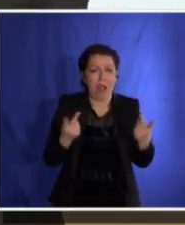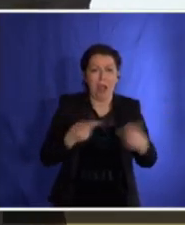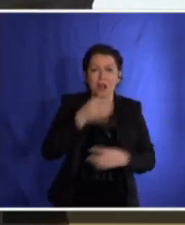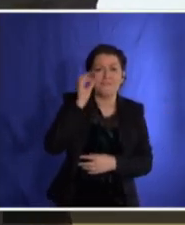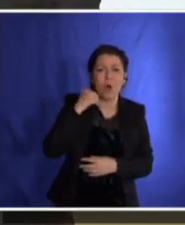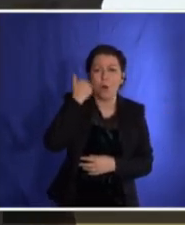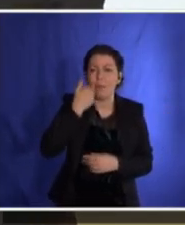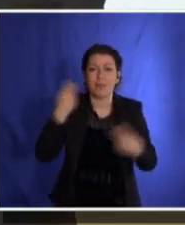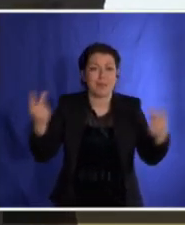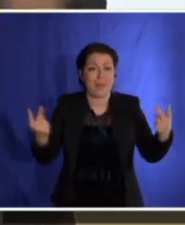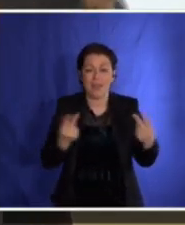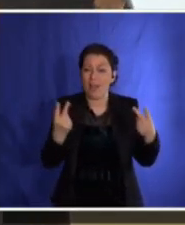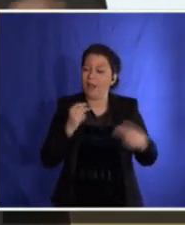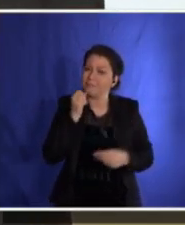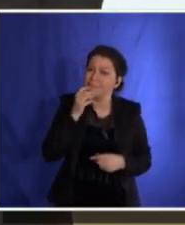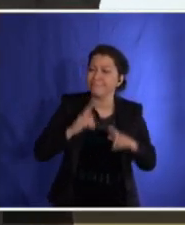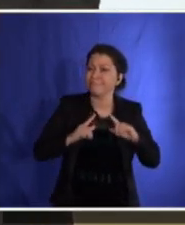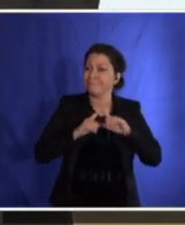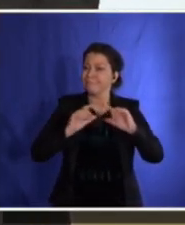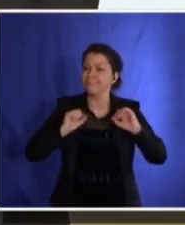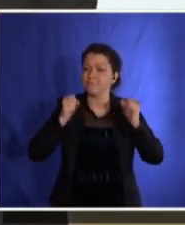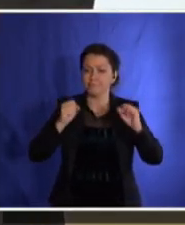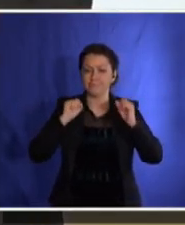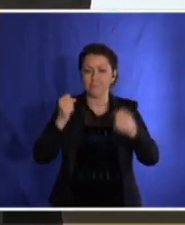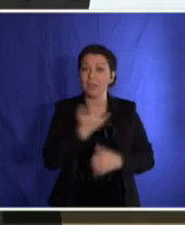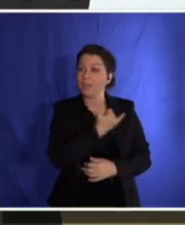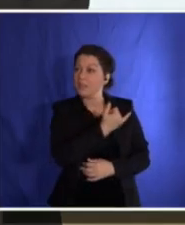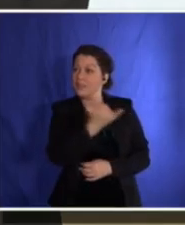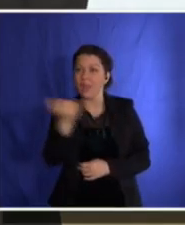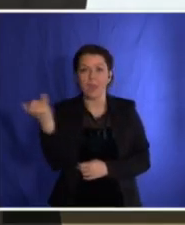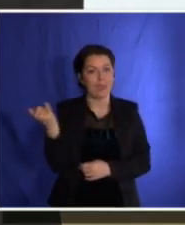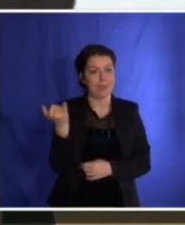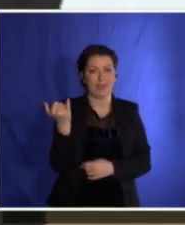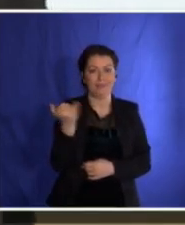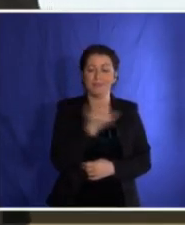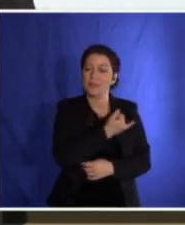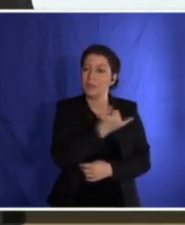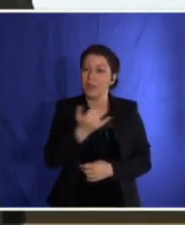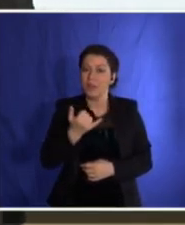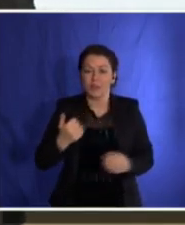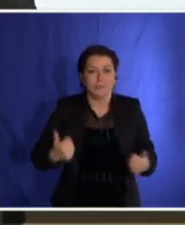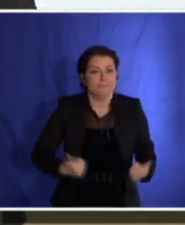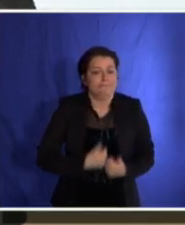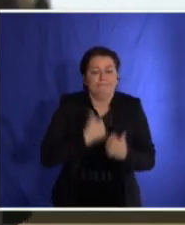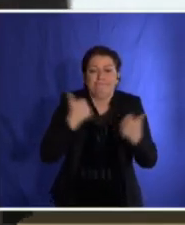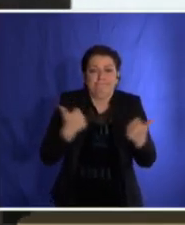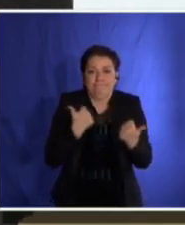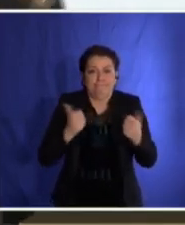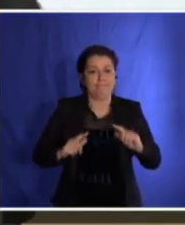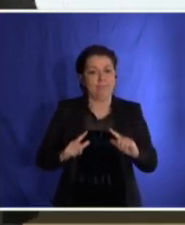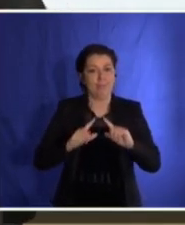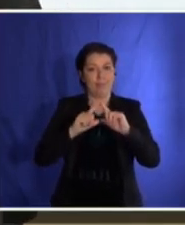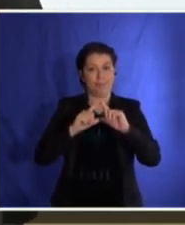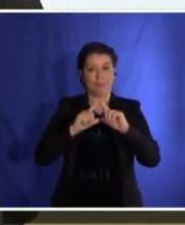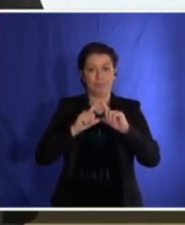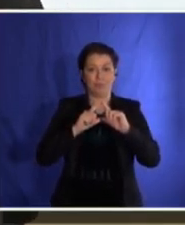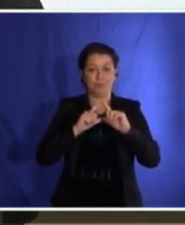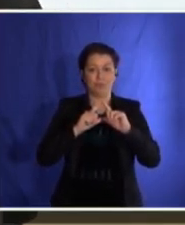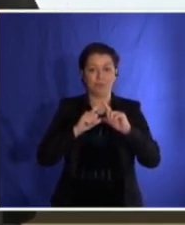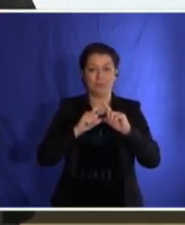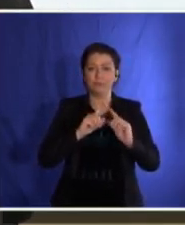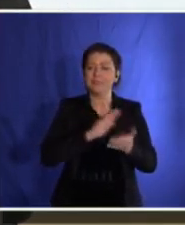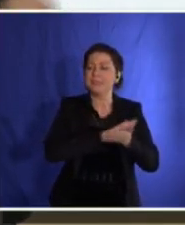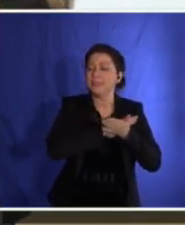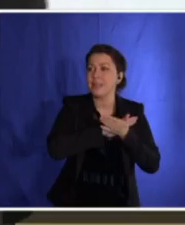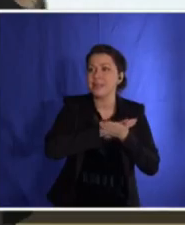Mann. Jeder von hier leistet Grandioses. Und niemand darf uns